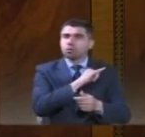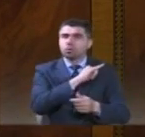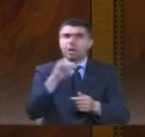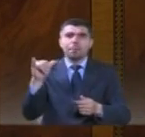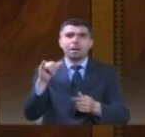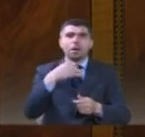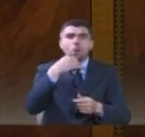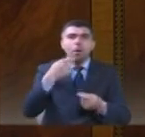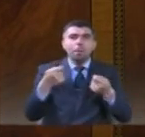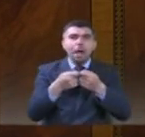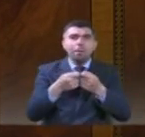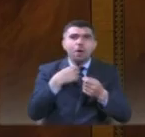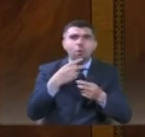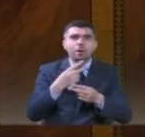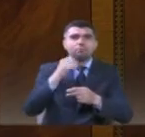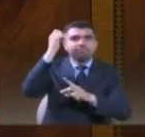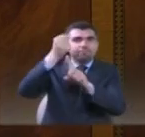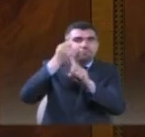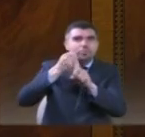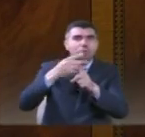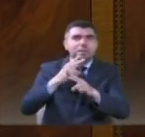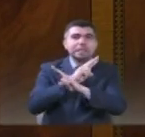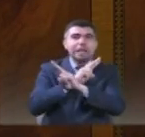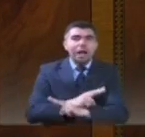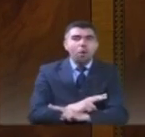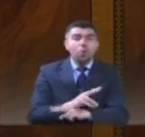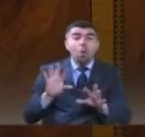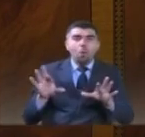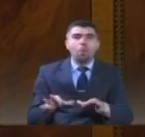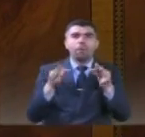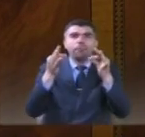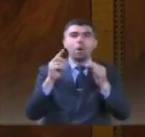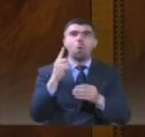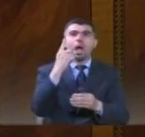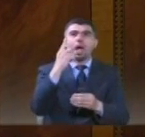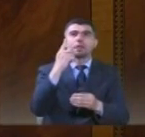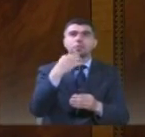واضح إطلاقا. هذاك هو المقترح الوحيد اللي كاين،